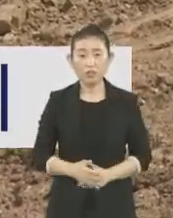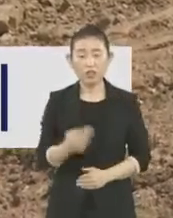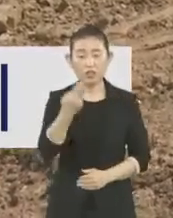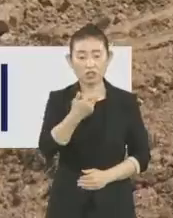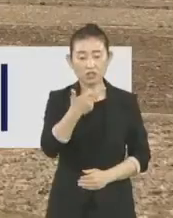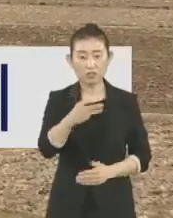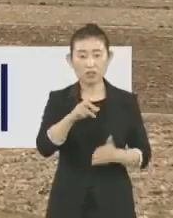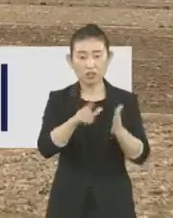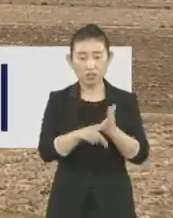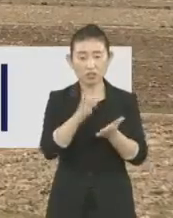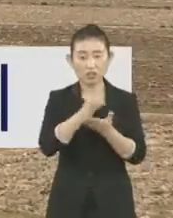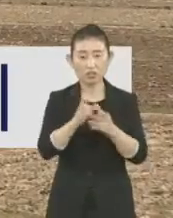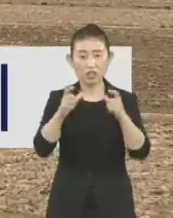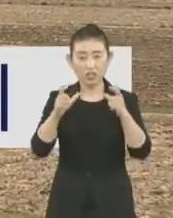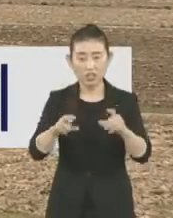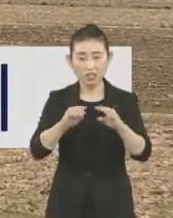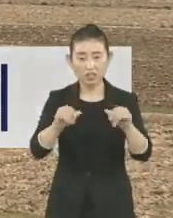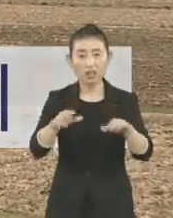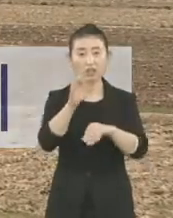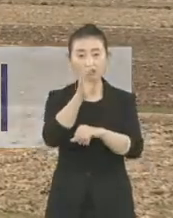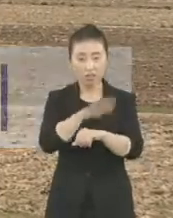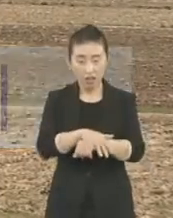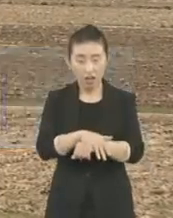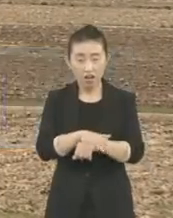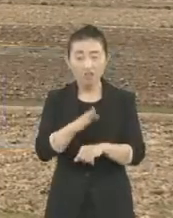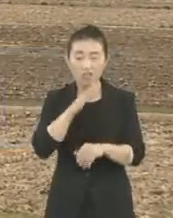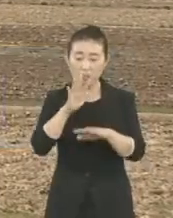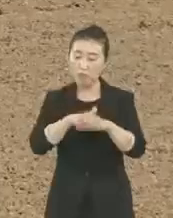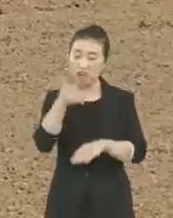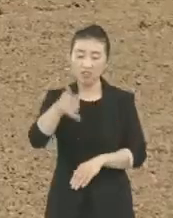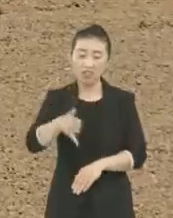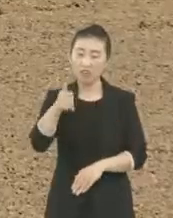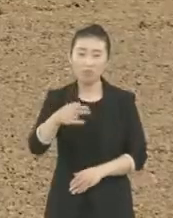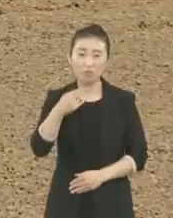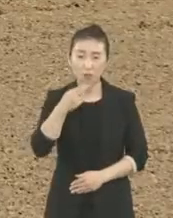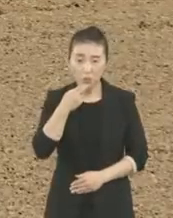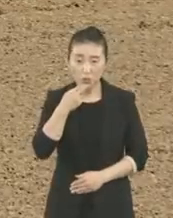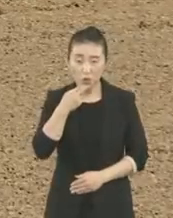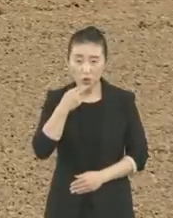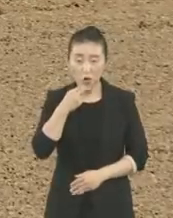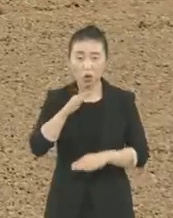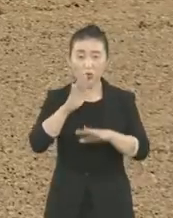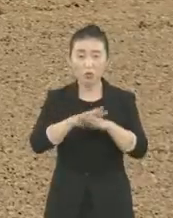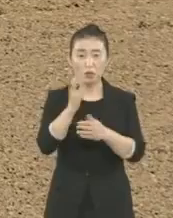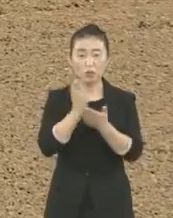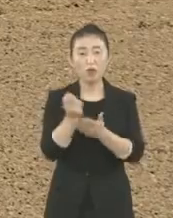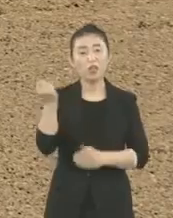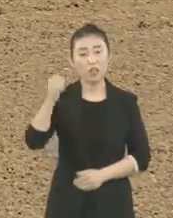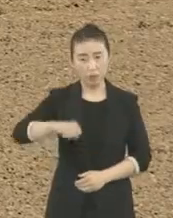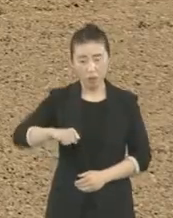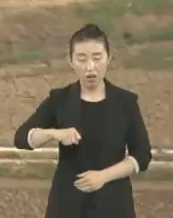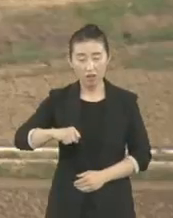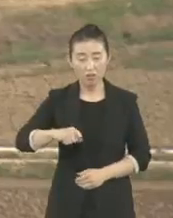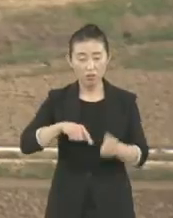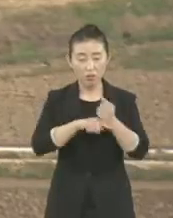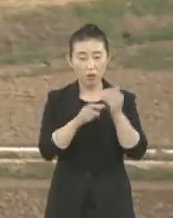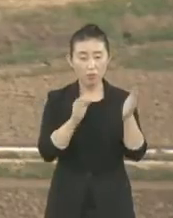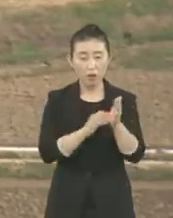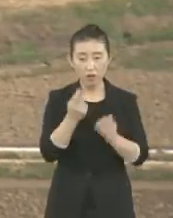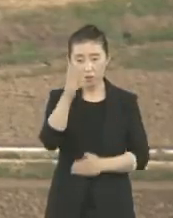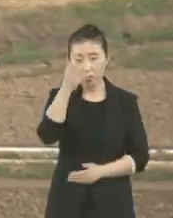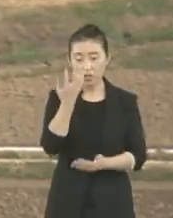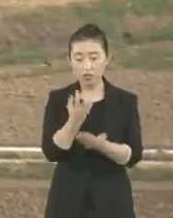2018년 천안지역 농지를 매입한 지 실제 농사를 짓지 않아 농지법 위반 혐의를 적용해 검찰에 송치